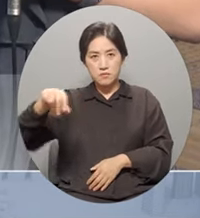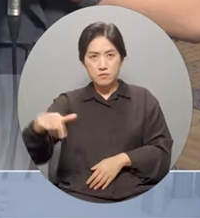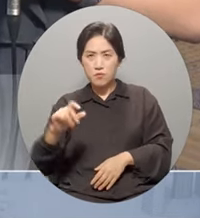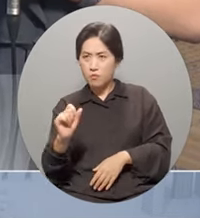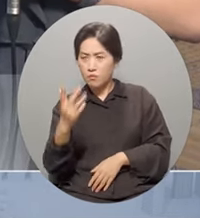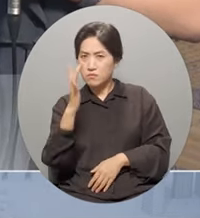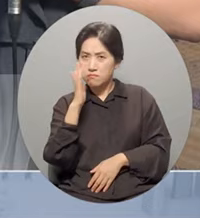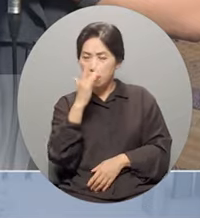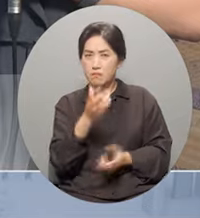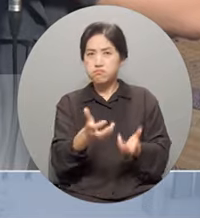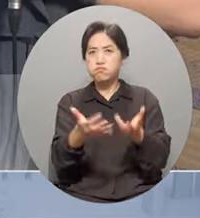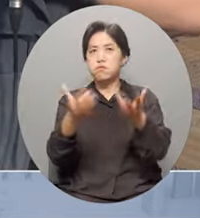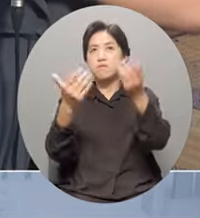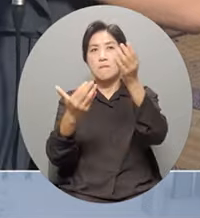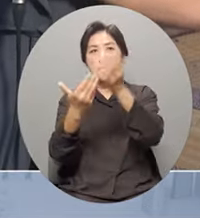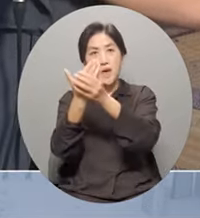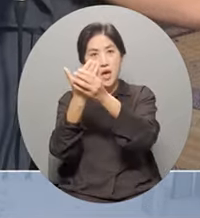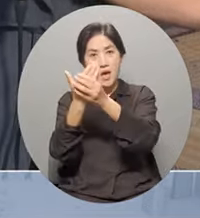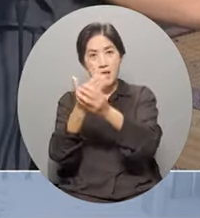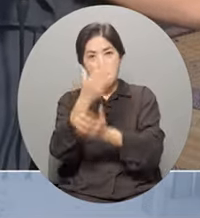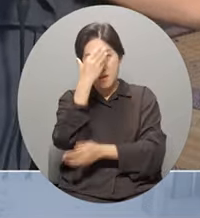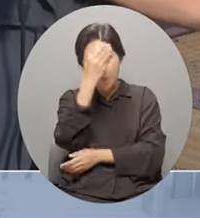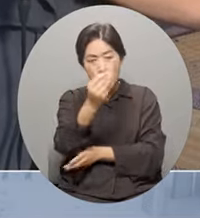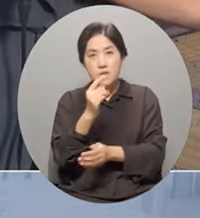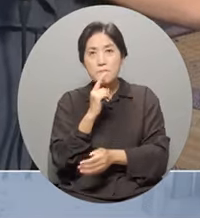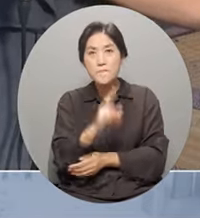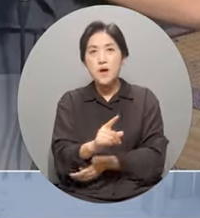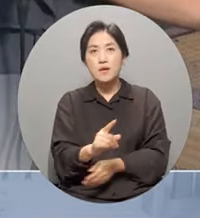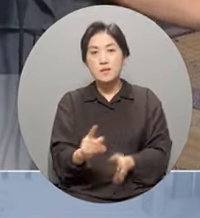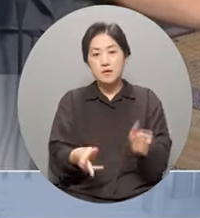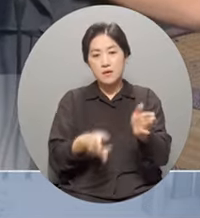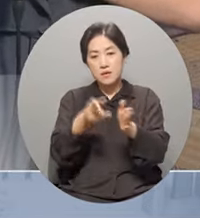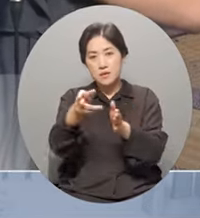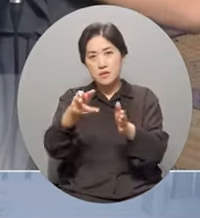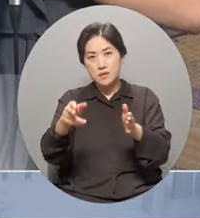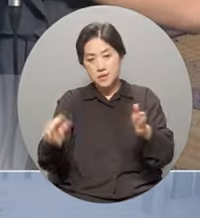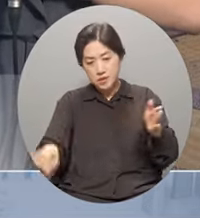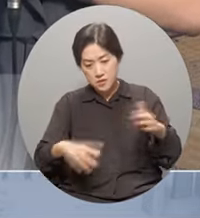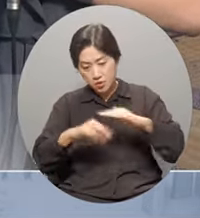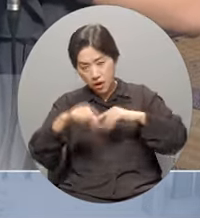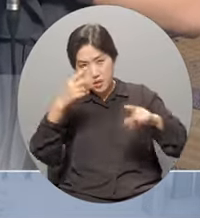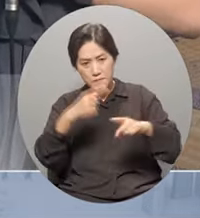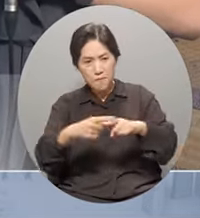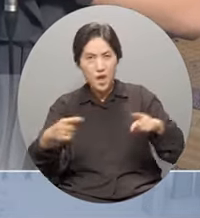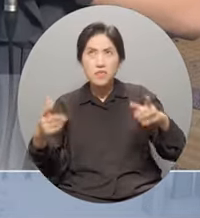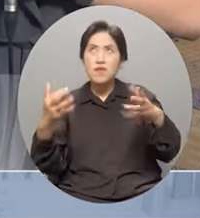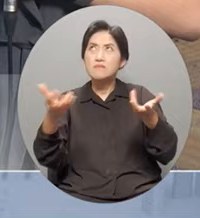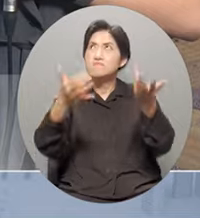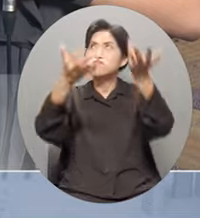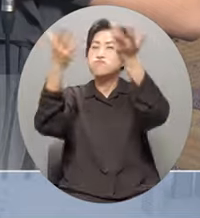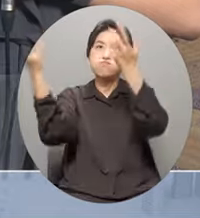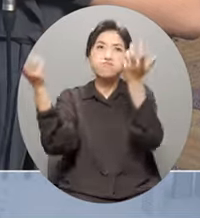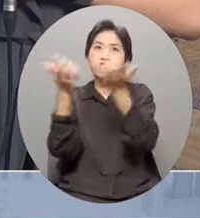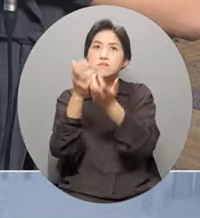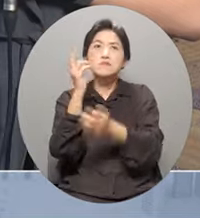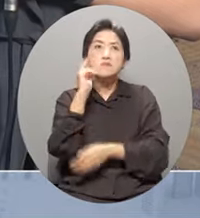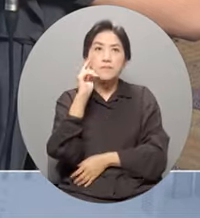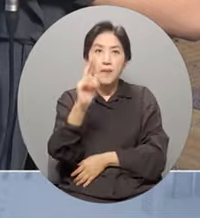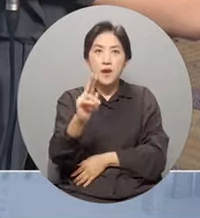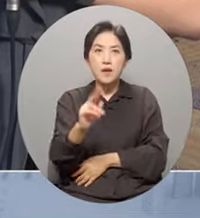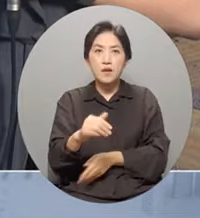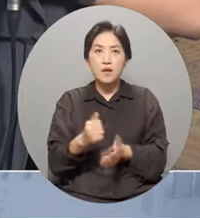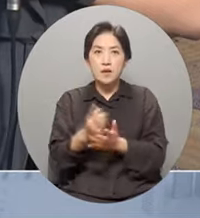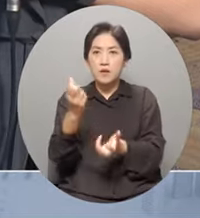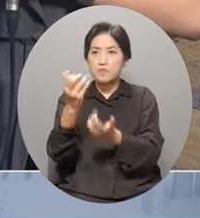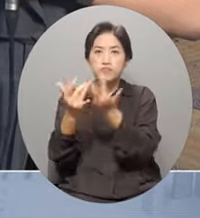알 수 없는 연기가 났습니다. 목격자들에 따르면 역사 절반에 연기가 가득 찰 정도로 연기가 많이 났습니다. 불꽃은